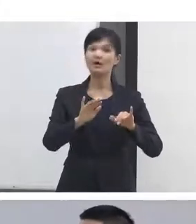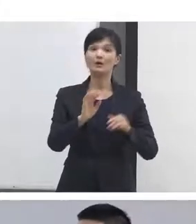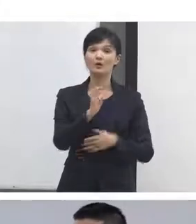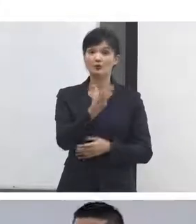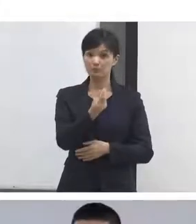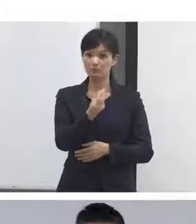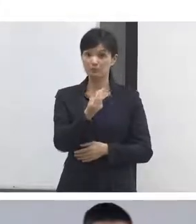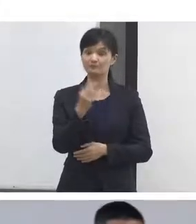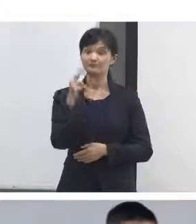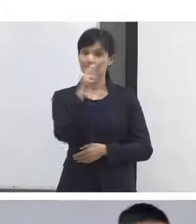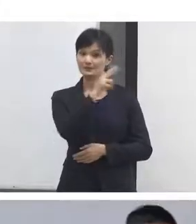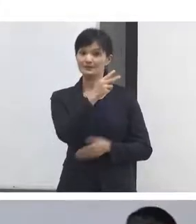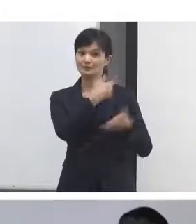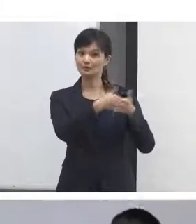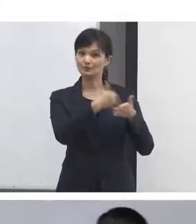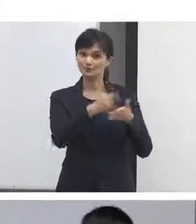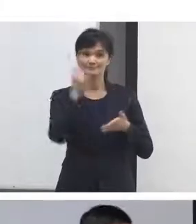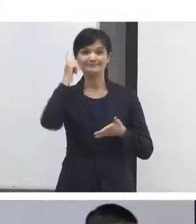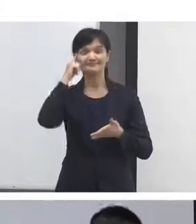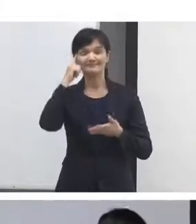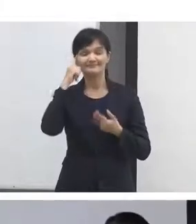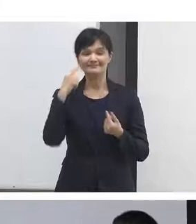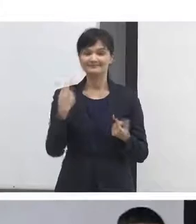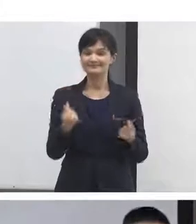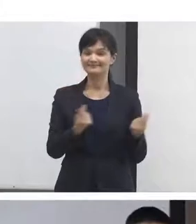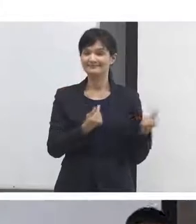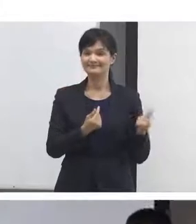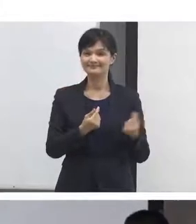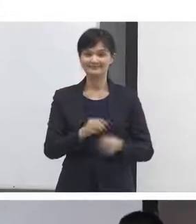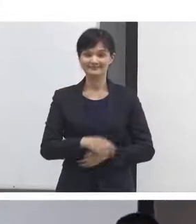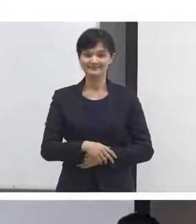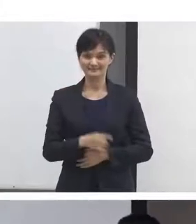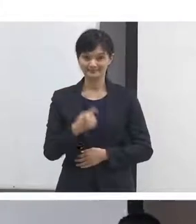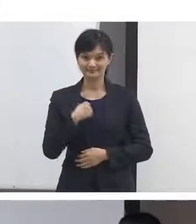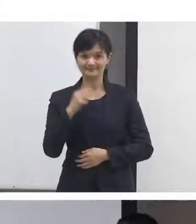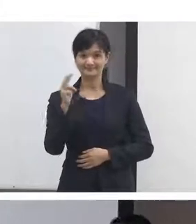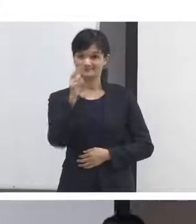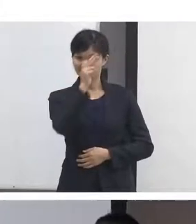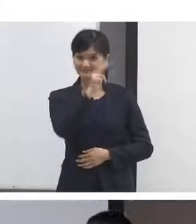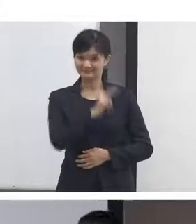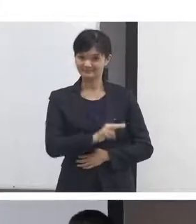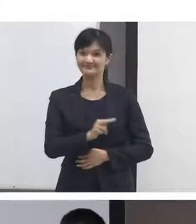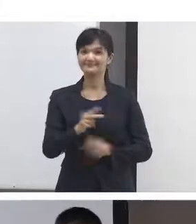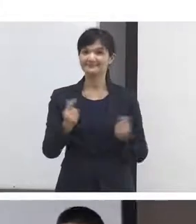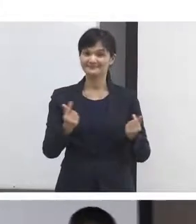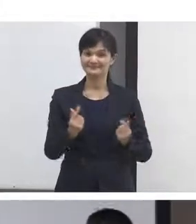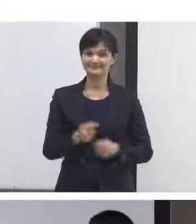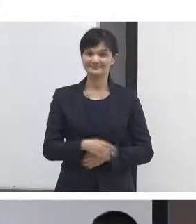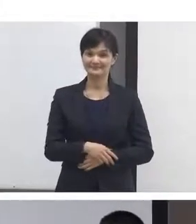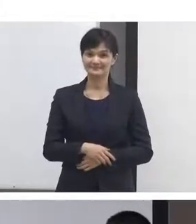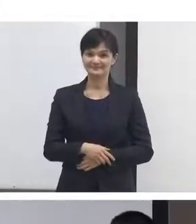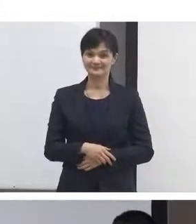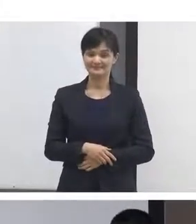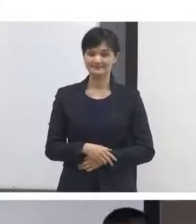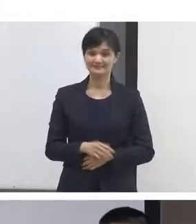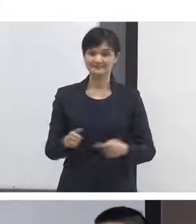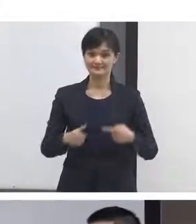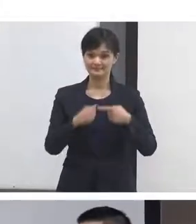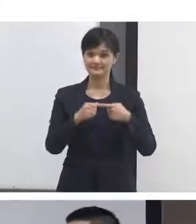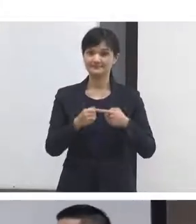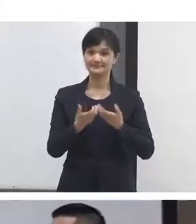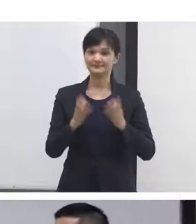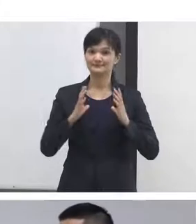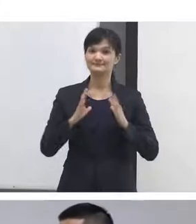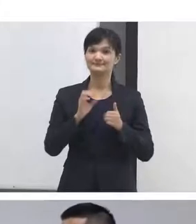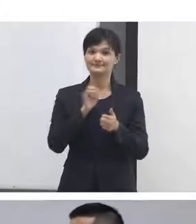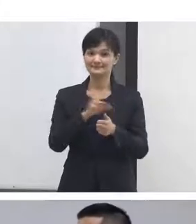看这个图，然后跟我一起感受一下我所看到的社群治理。OK， 第一个我想要分享的事情是，因为我是一个